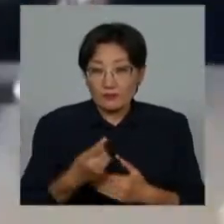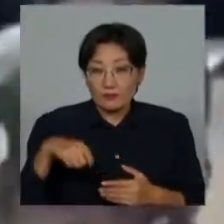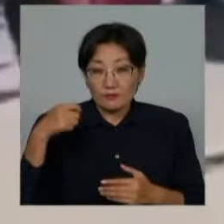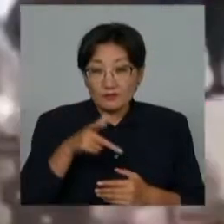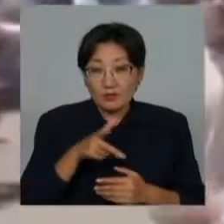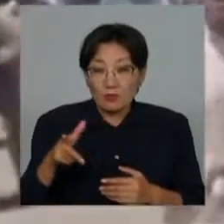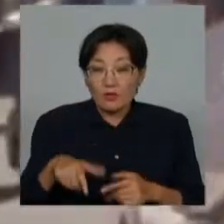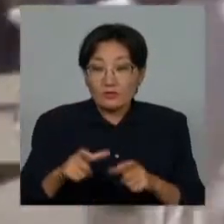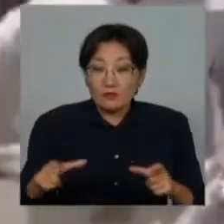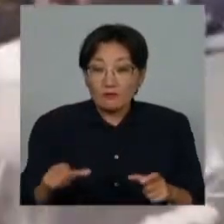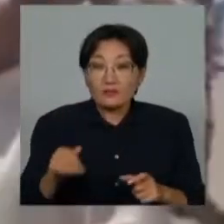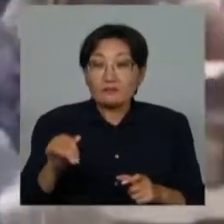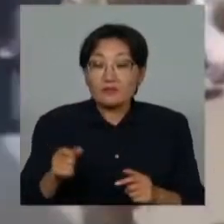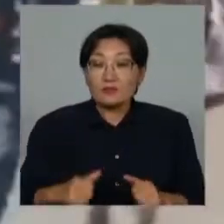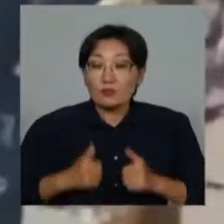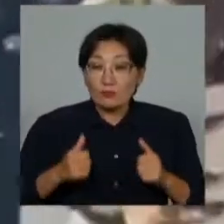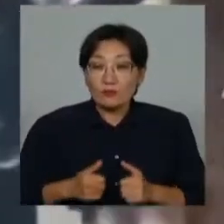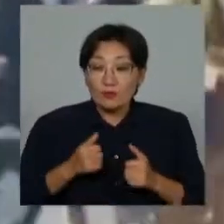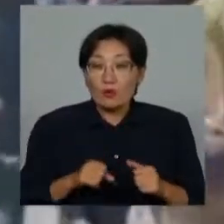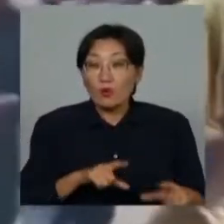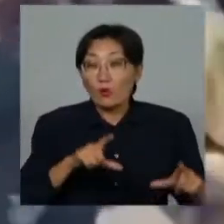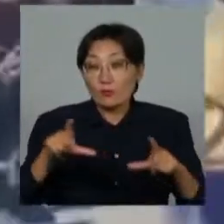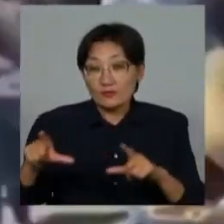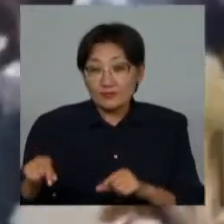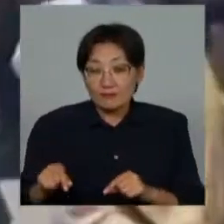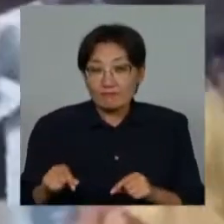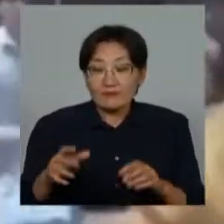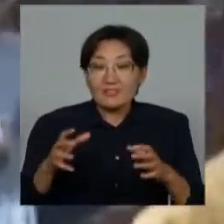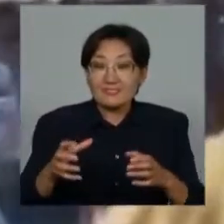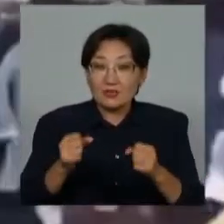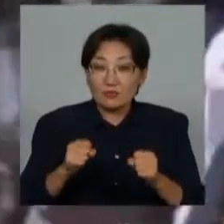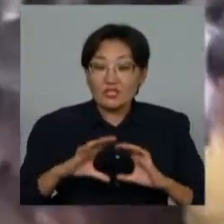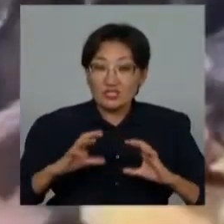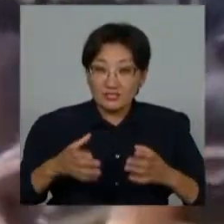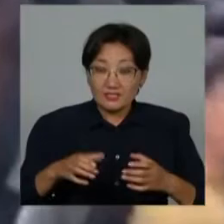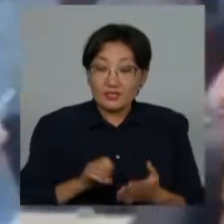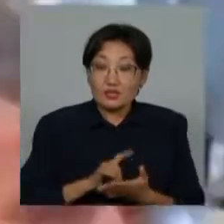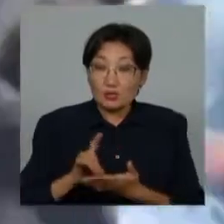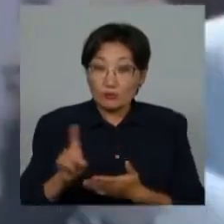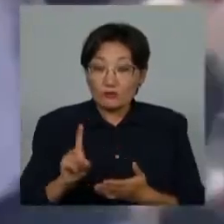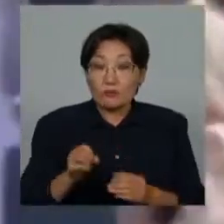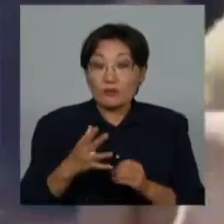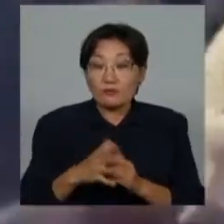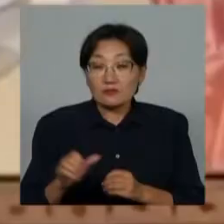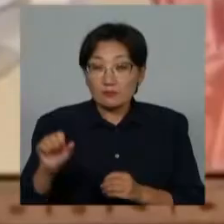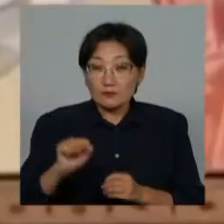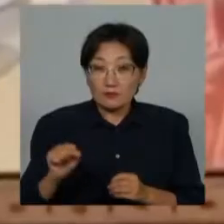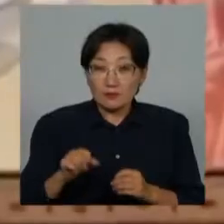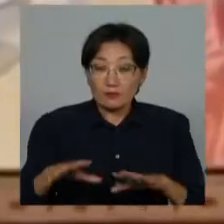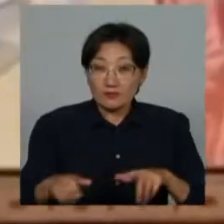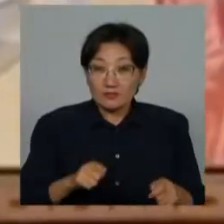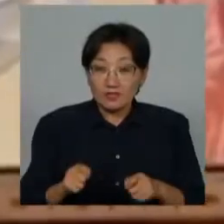видео, как граждане Афганистана пытаются покинуть страну, цепляясь за шасси самолета. Напомню, что 15 августа